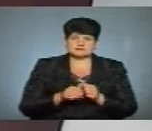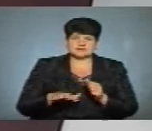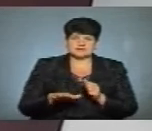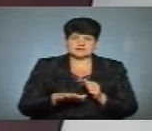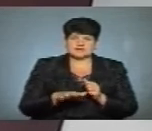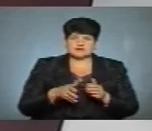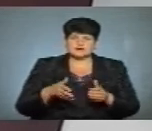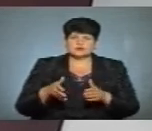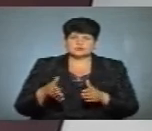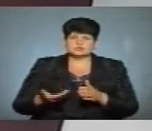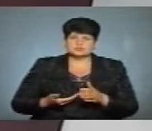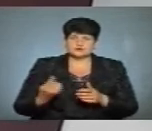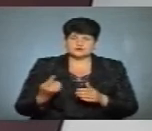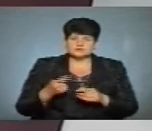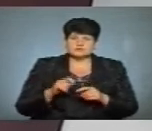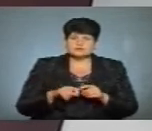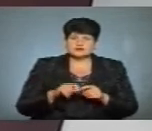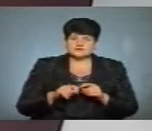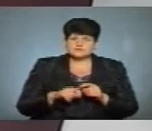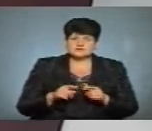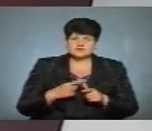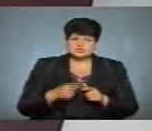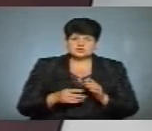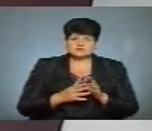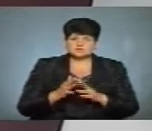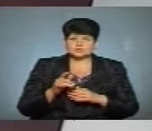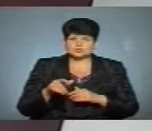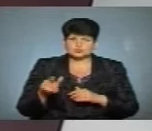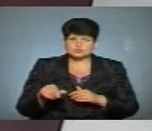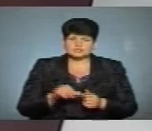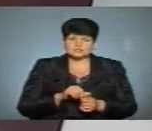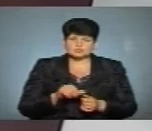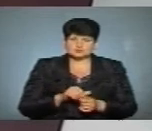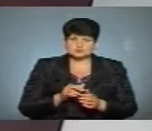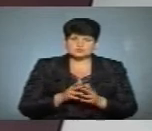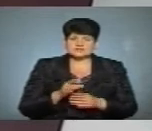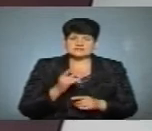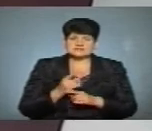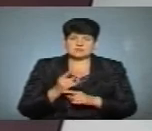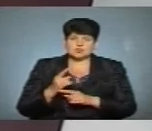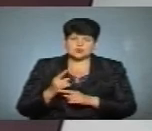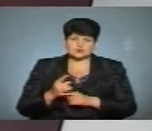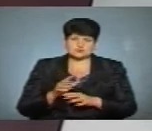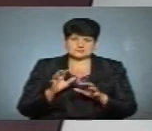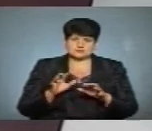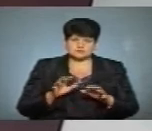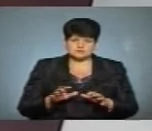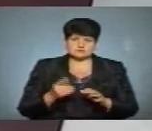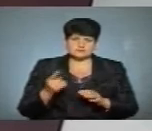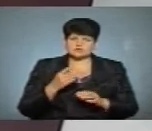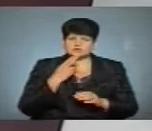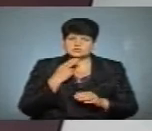і городах жителів області, щоб перевірити, чи вирощують люди наркотичні рослини, які заборонені законодавством. З 1